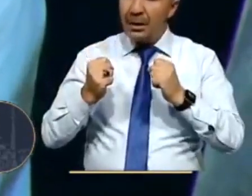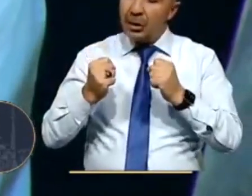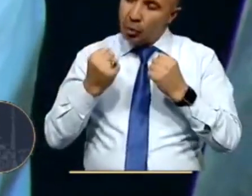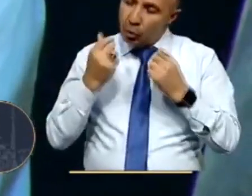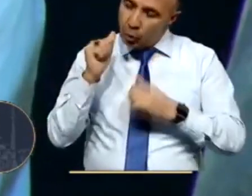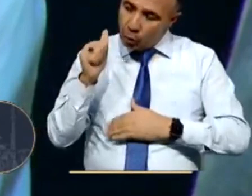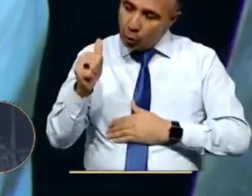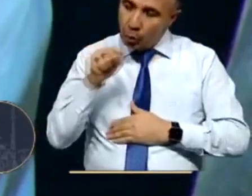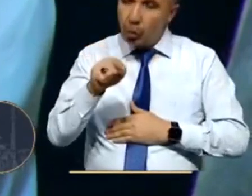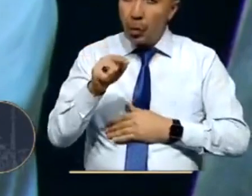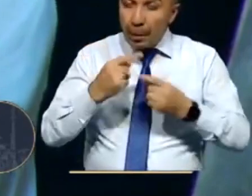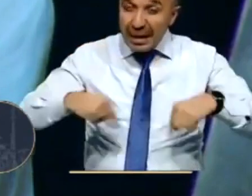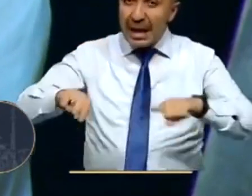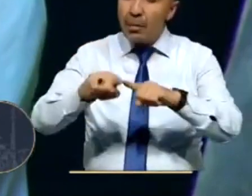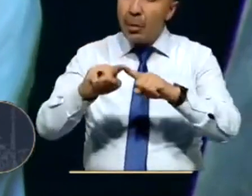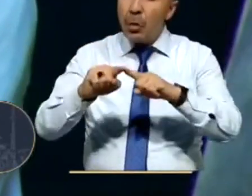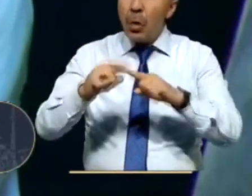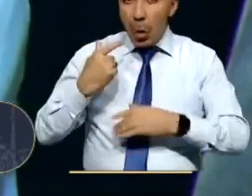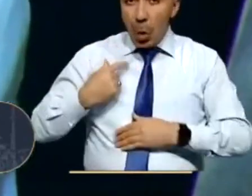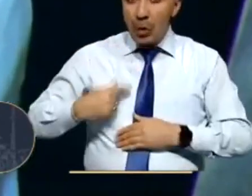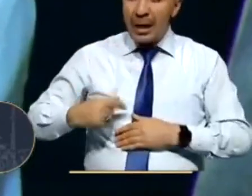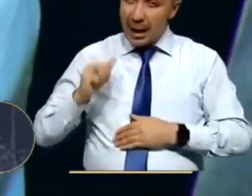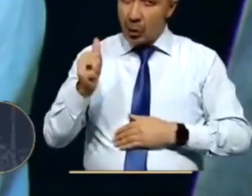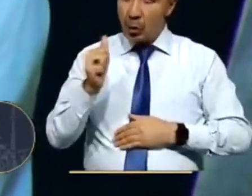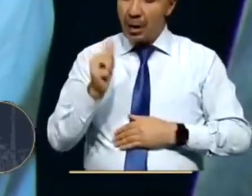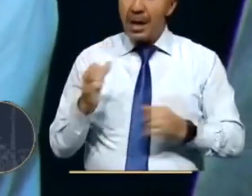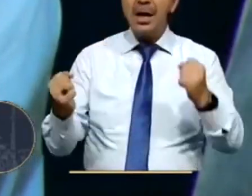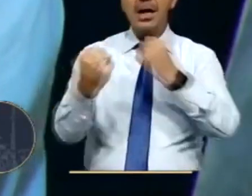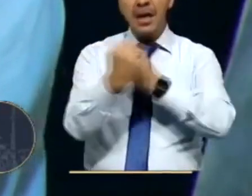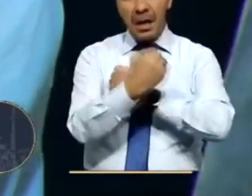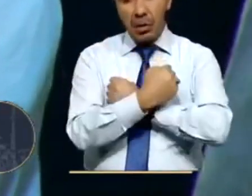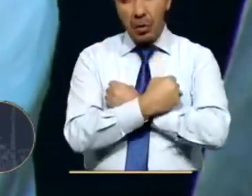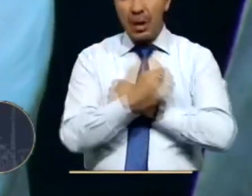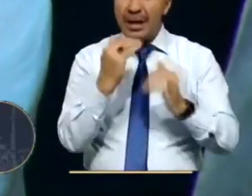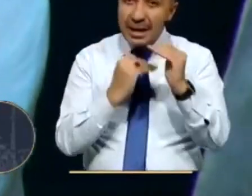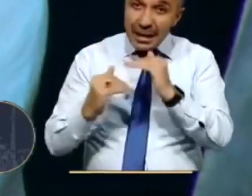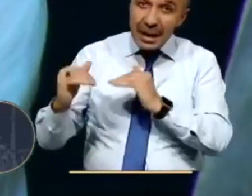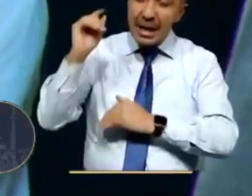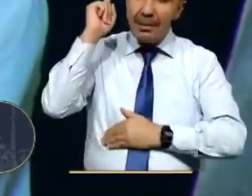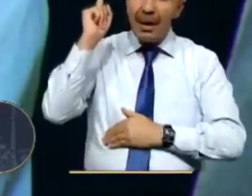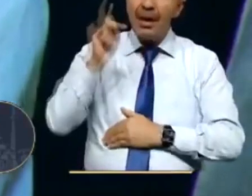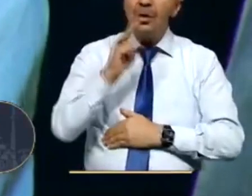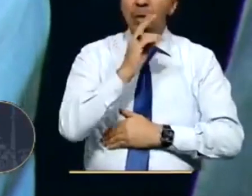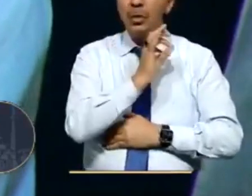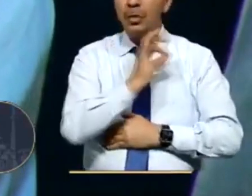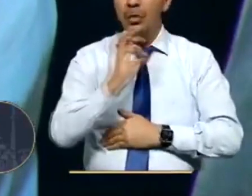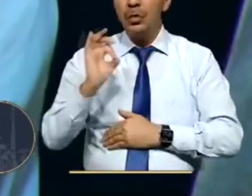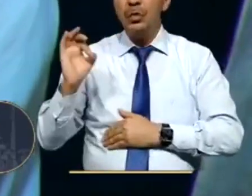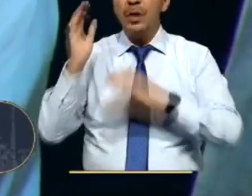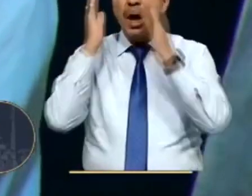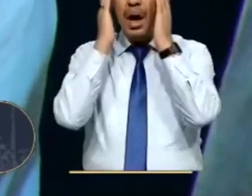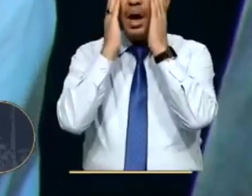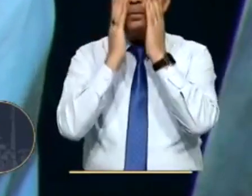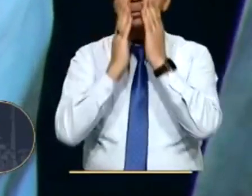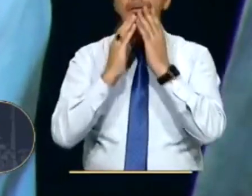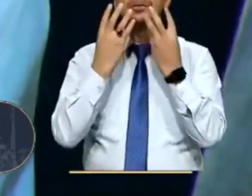Bizleri bu müstesna güne kavuşturan Cenab-ı Hakk'a sonsuz hamdü senalar olsun.